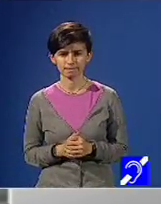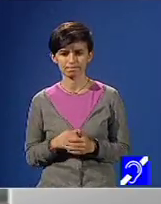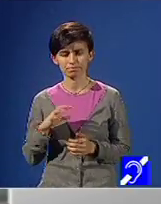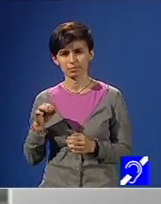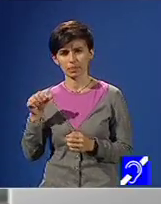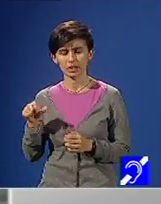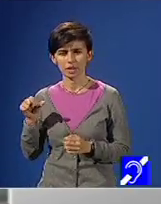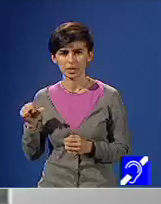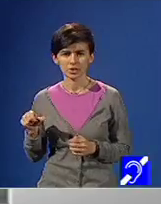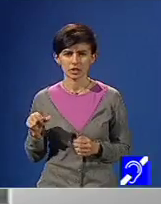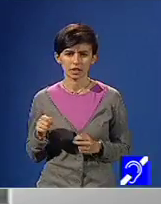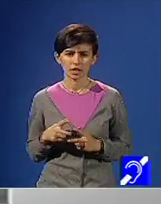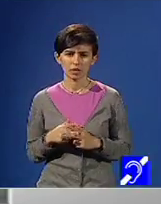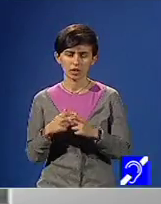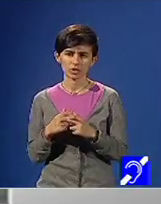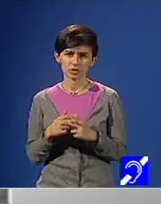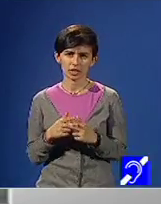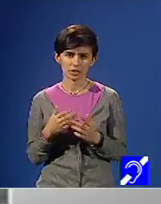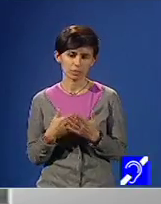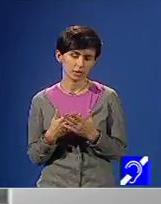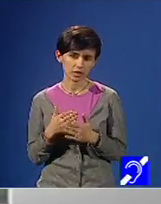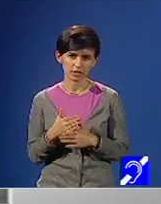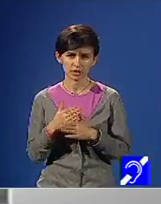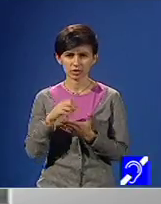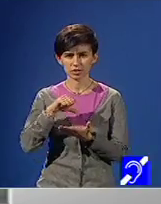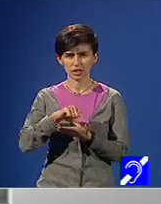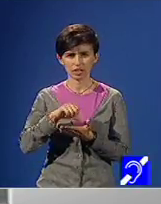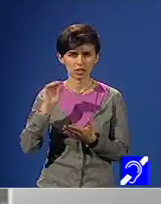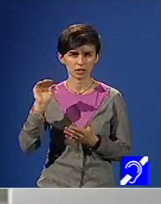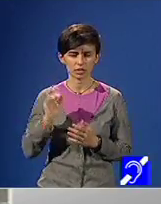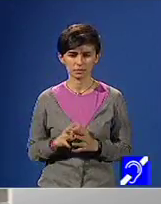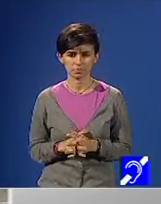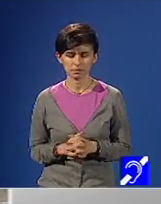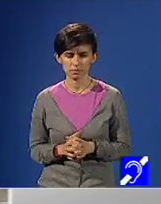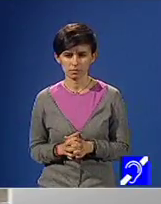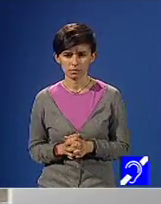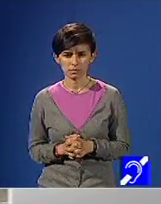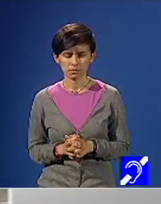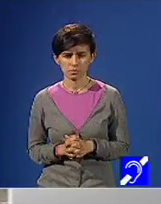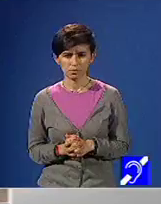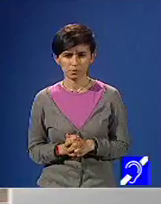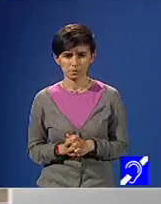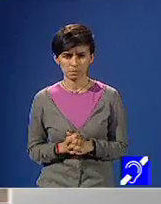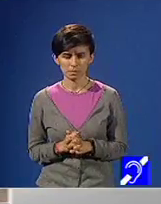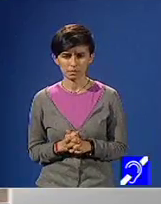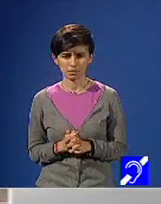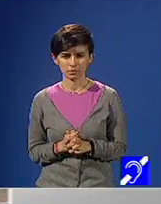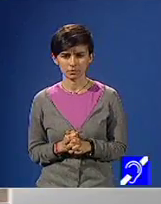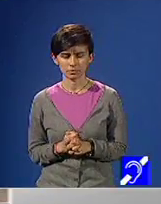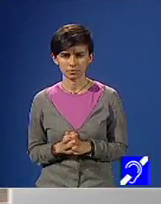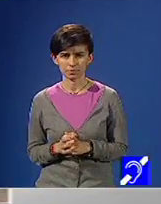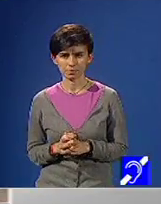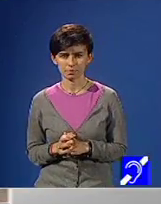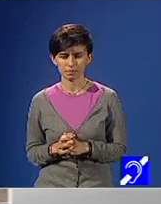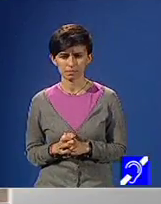pus umărul pentru a vă susține pe voi, pentru a susține Centrul Lamont? Păi, din